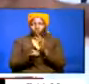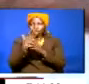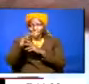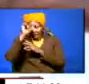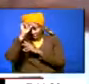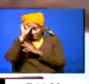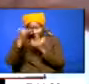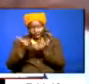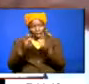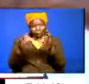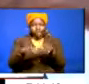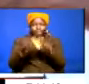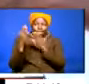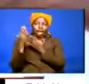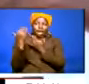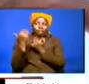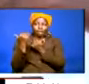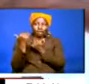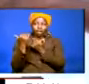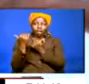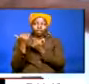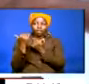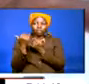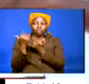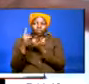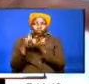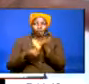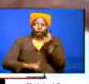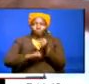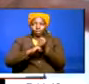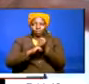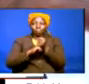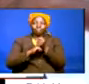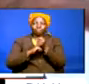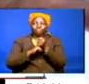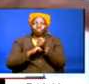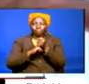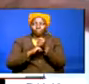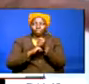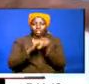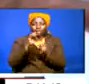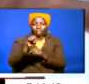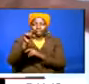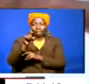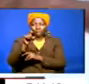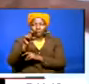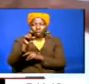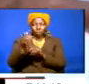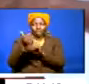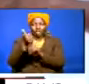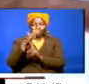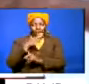is expected to support the executive to achieve our